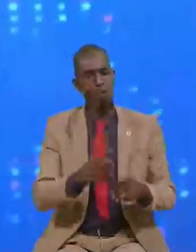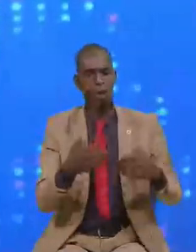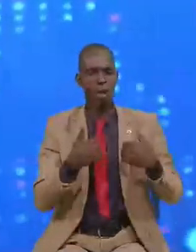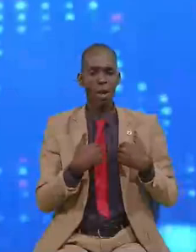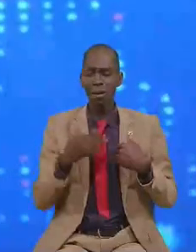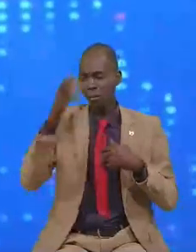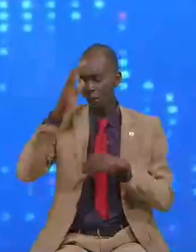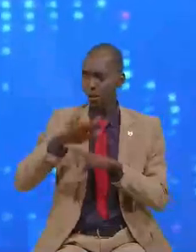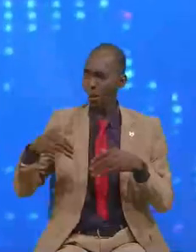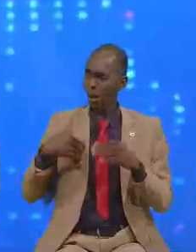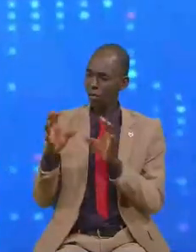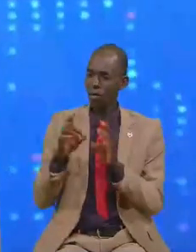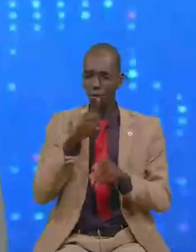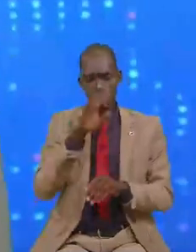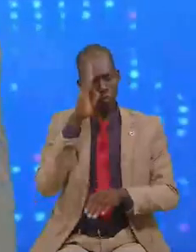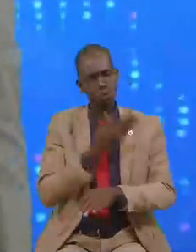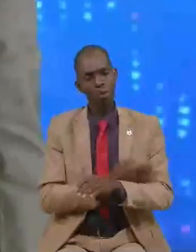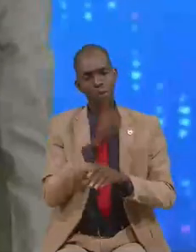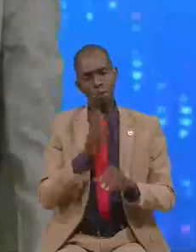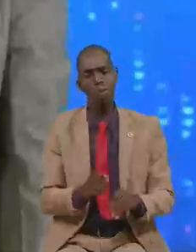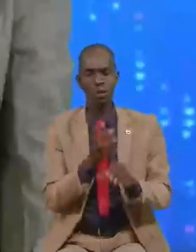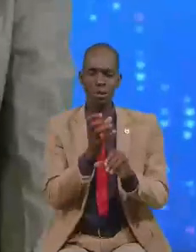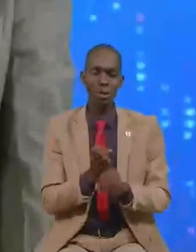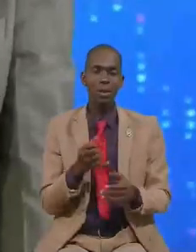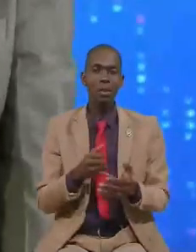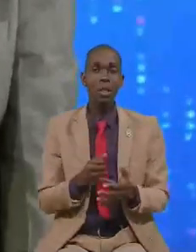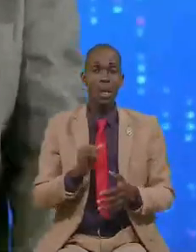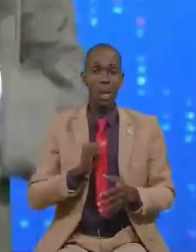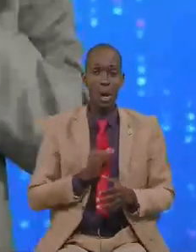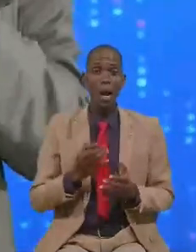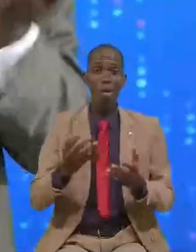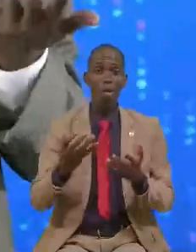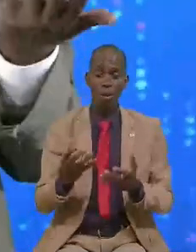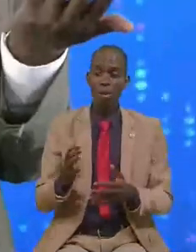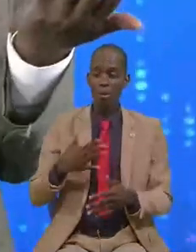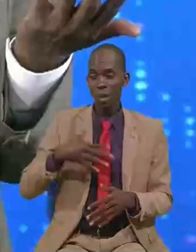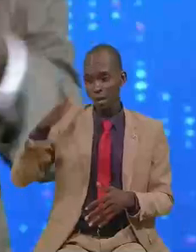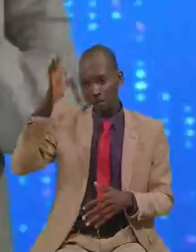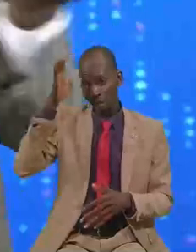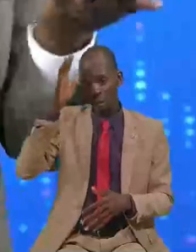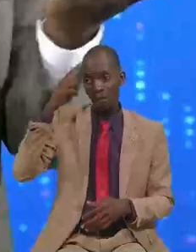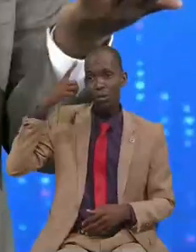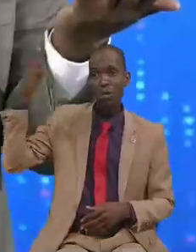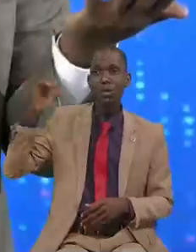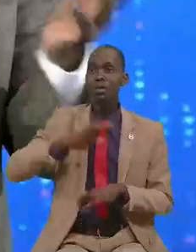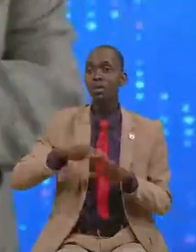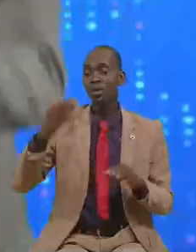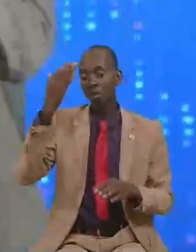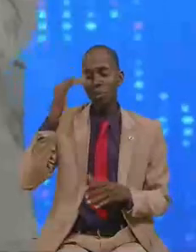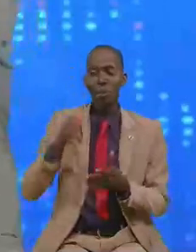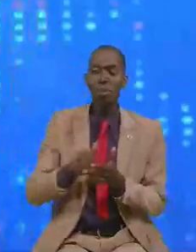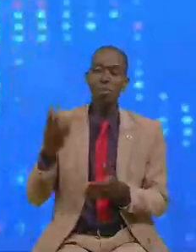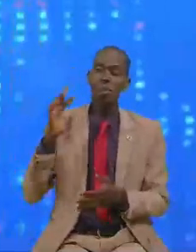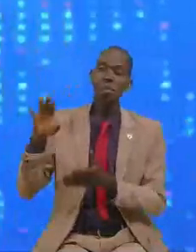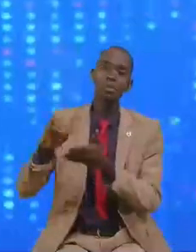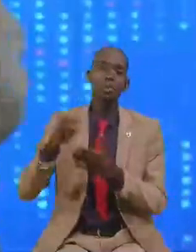dois les avoir. Je voulais que son rêve, je ne savais même pas que c'est mon rêve. Je pensais que c'est son rêve. Je